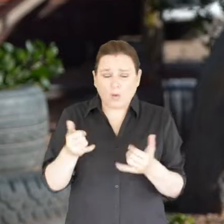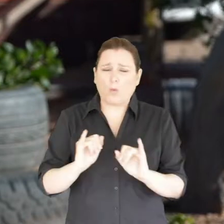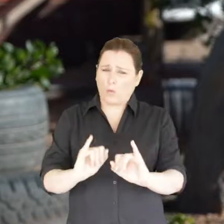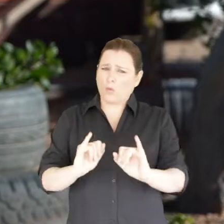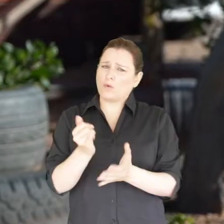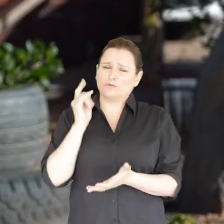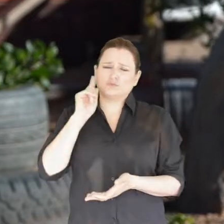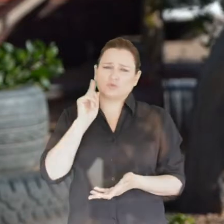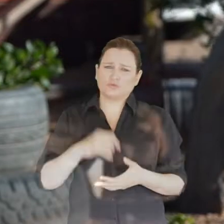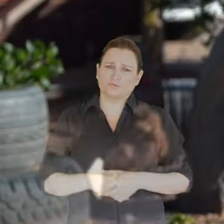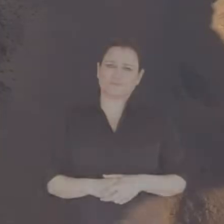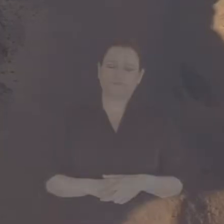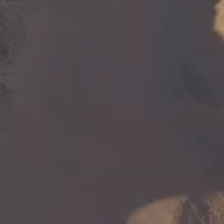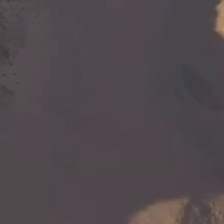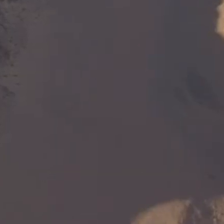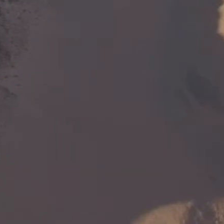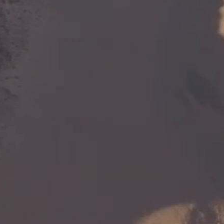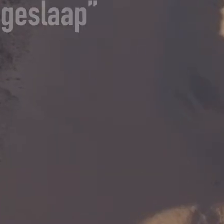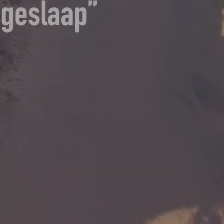stout. Dat is gruwelijk.